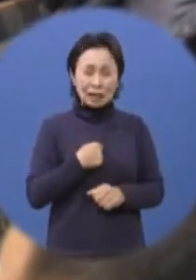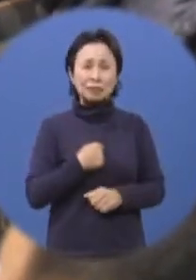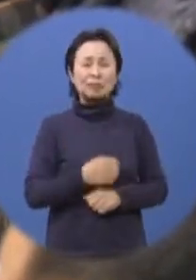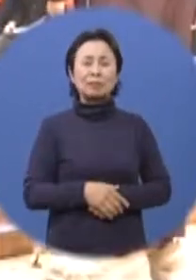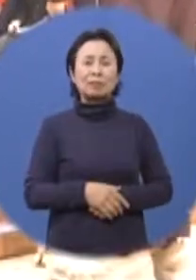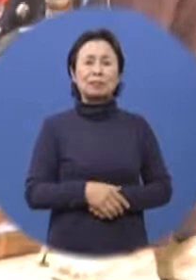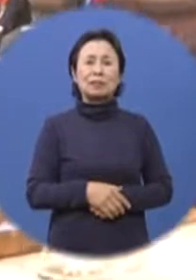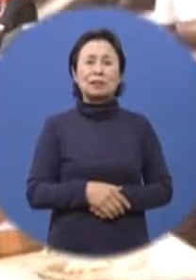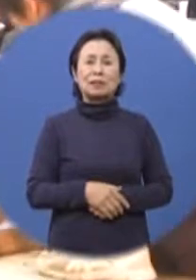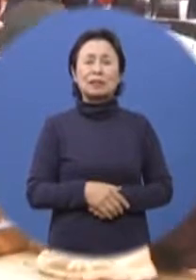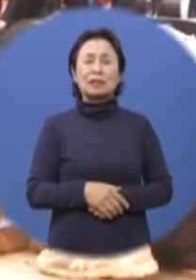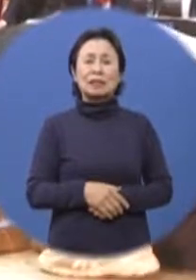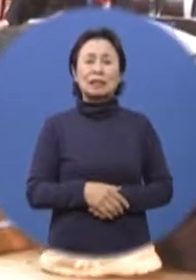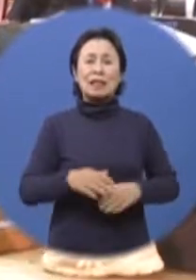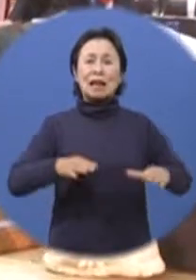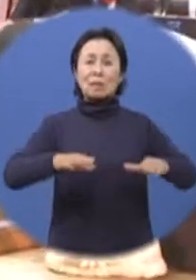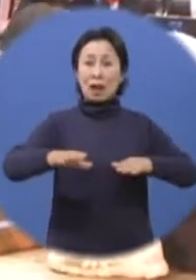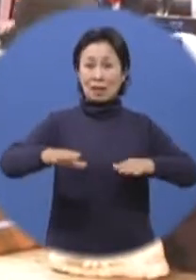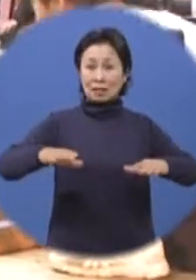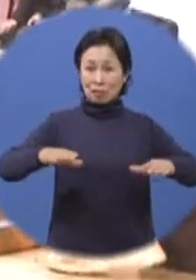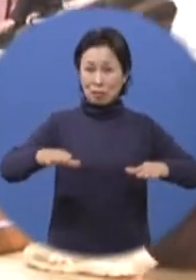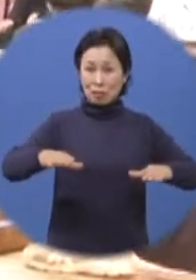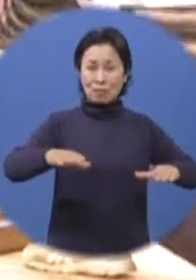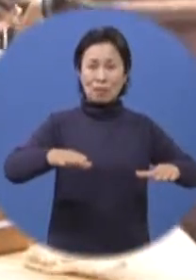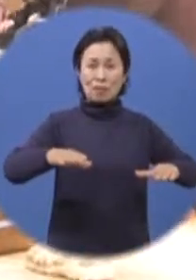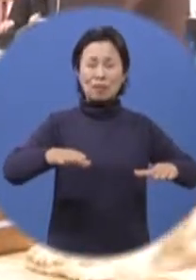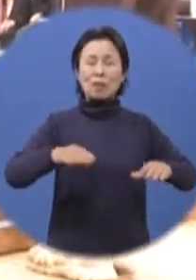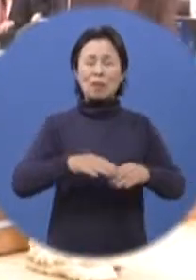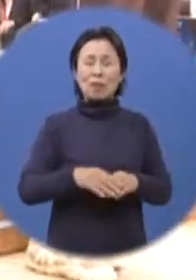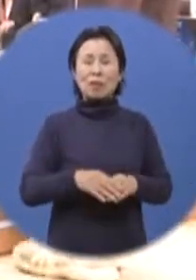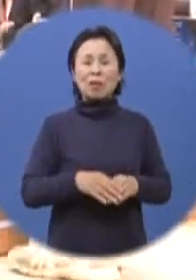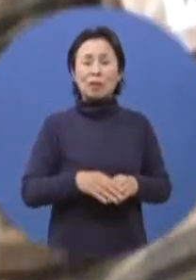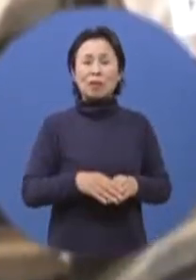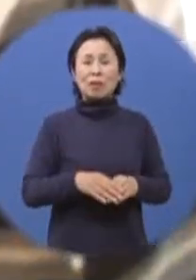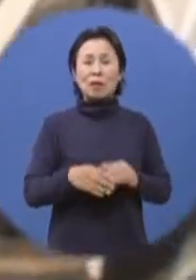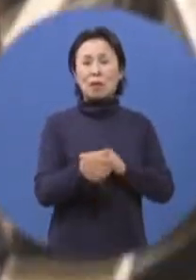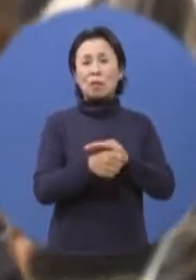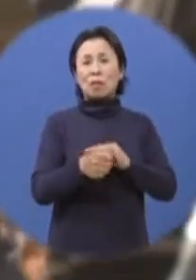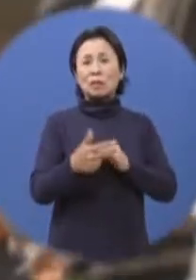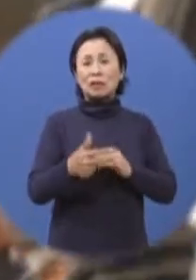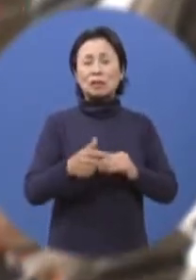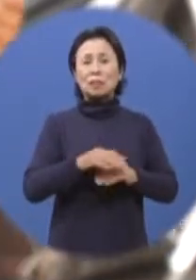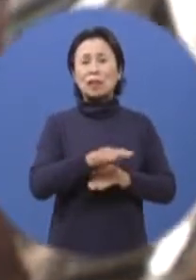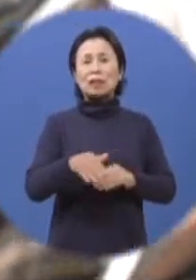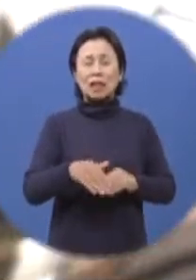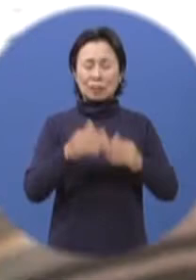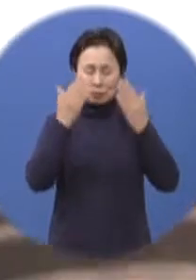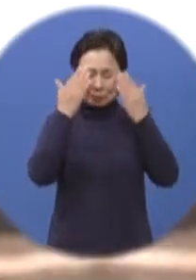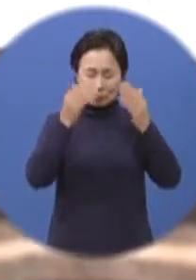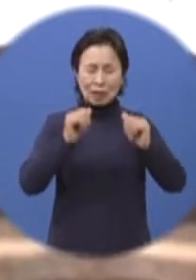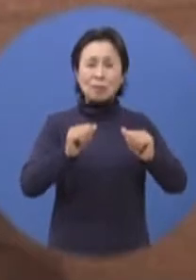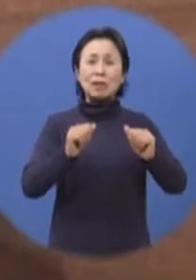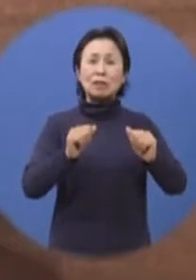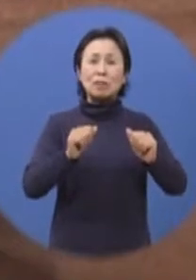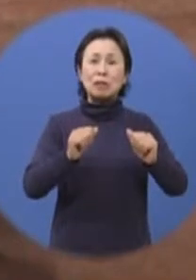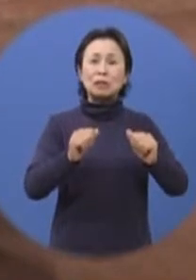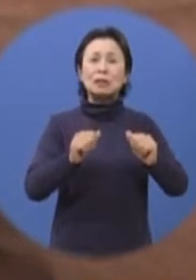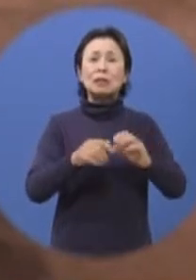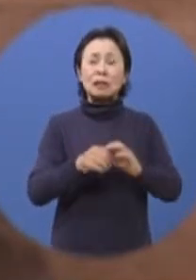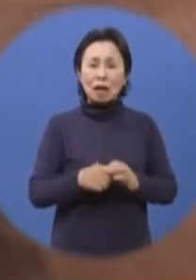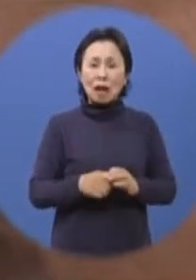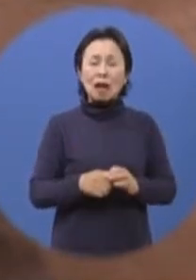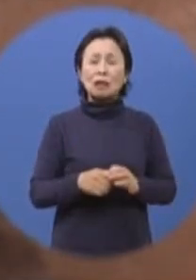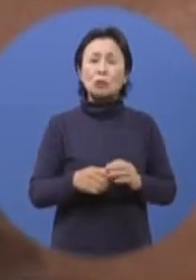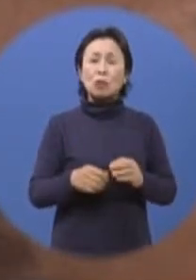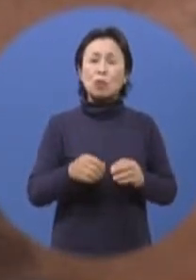この後あの方々の方々よねえん職級されたりしていっぱり親になるんですけどやっぱり公海上から見るたいね